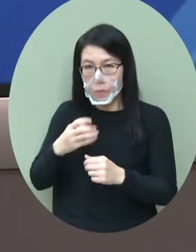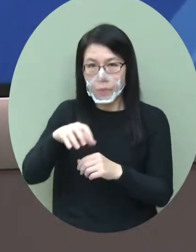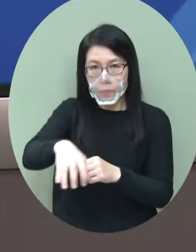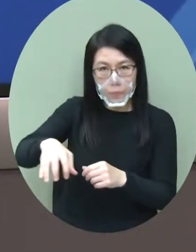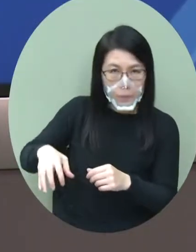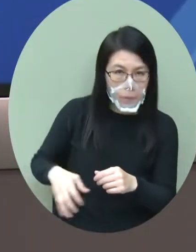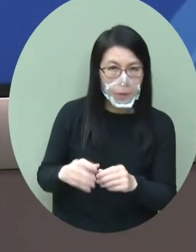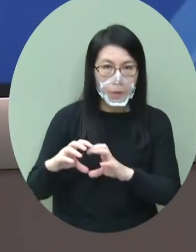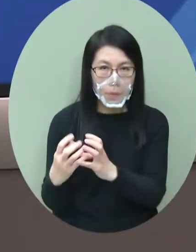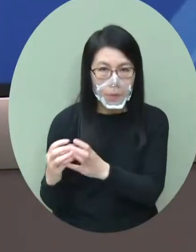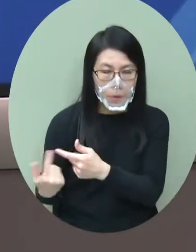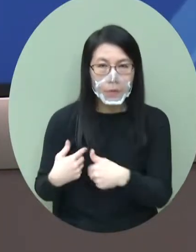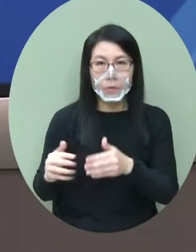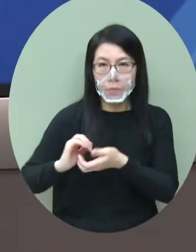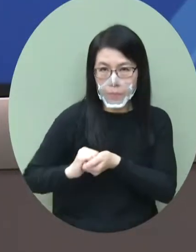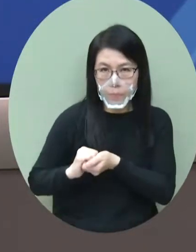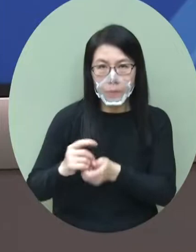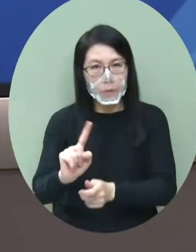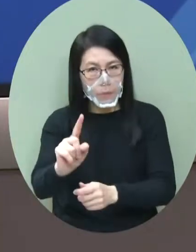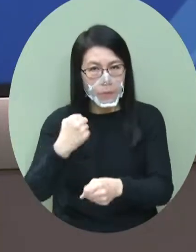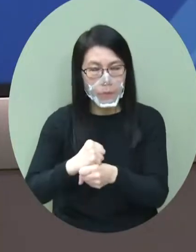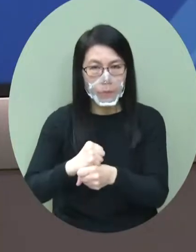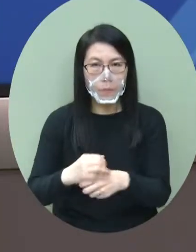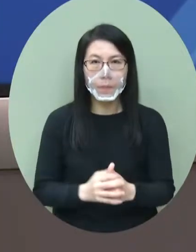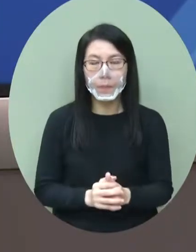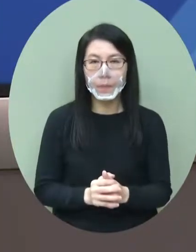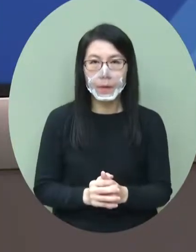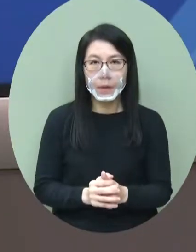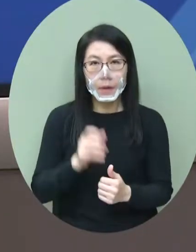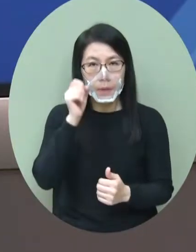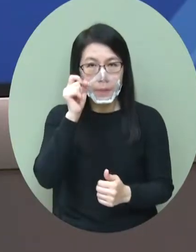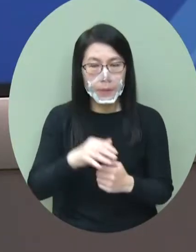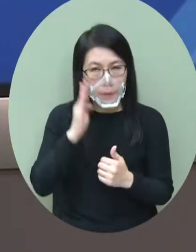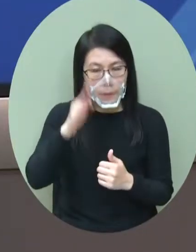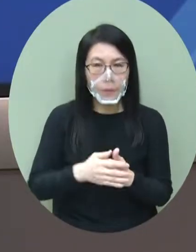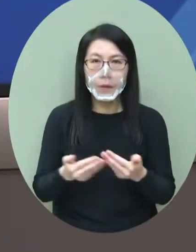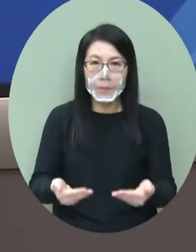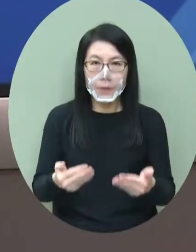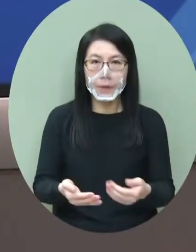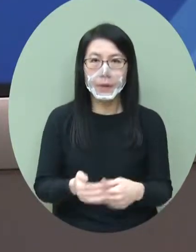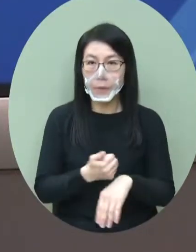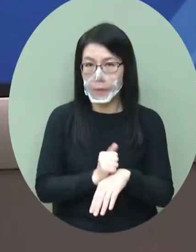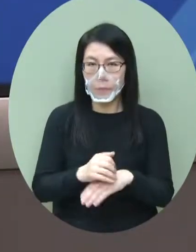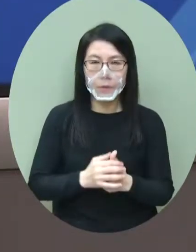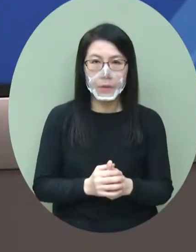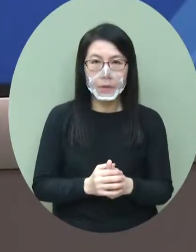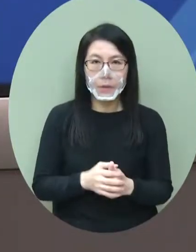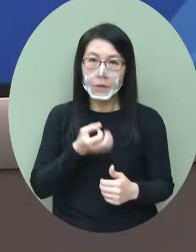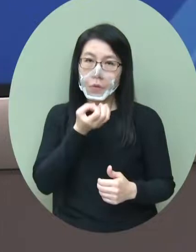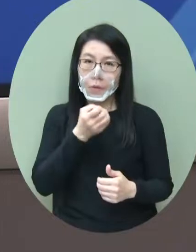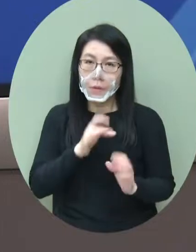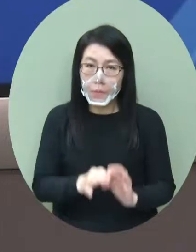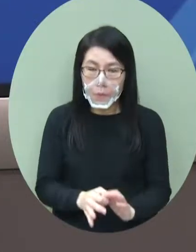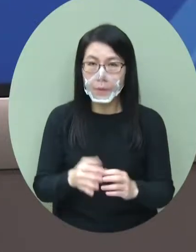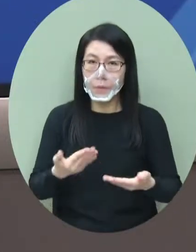广东省以至各个部委跟他们合作，这个部分呢是非常重要的。因此呢，我想借今天的机会